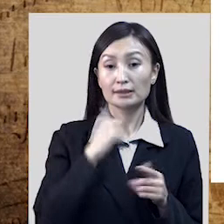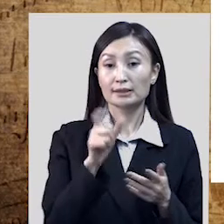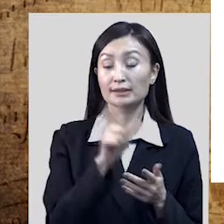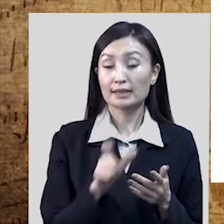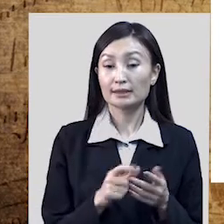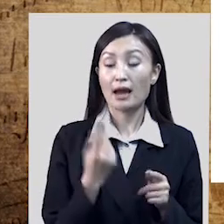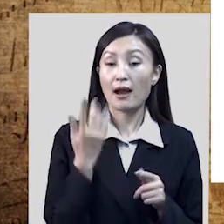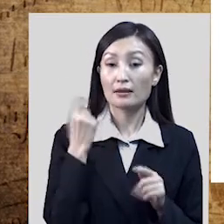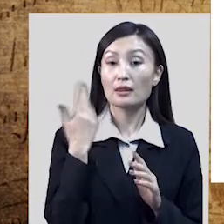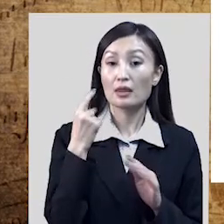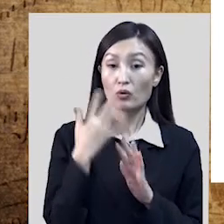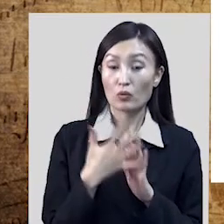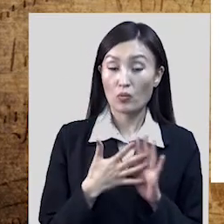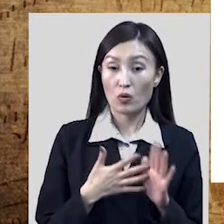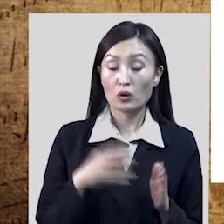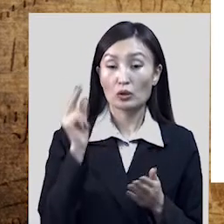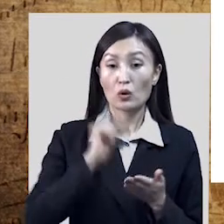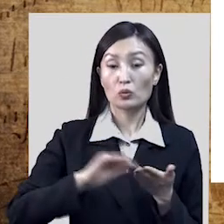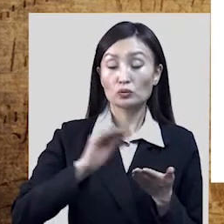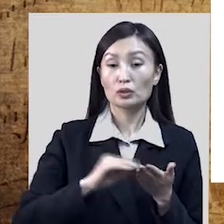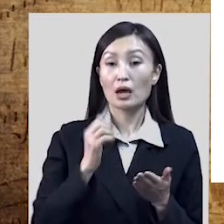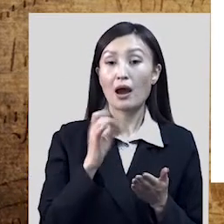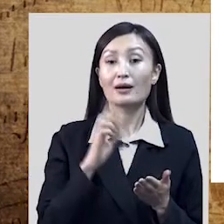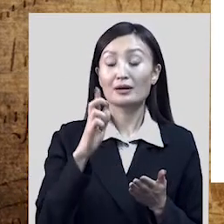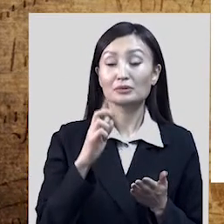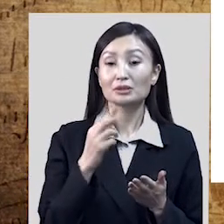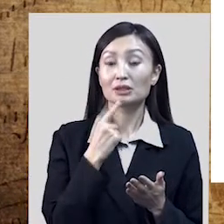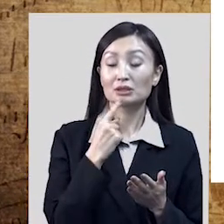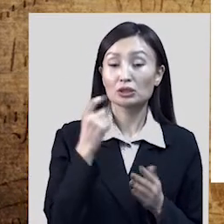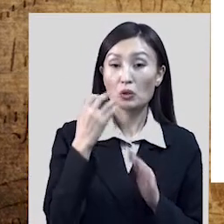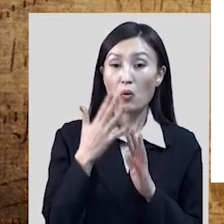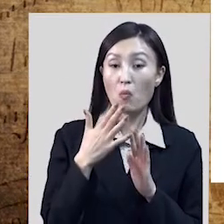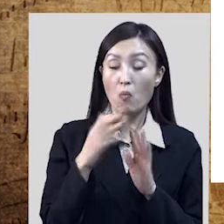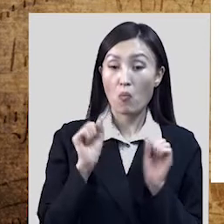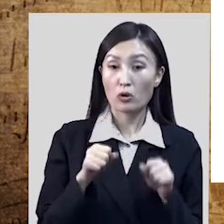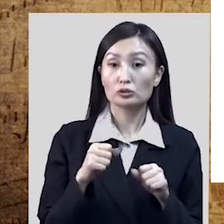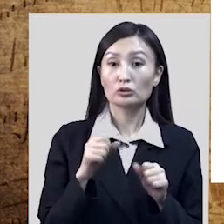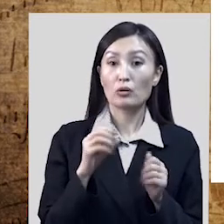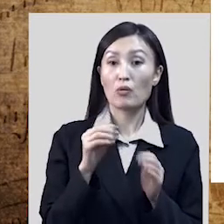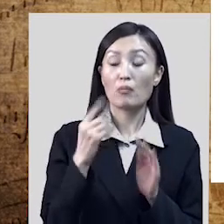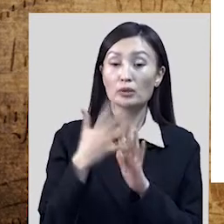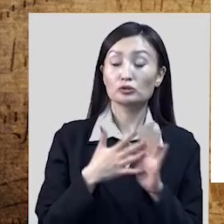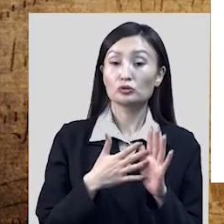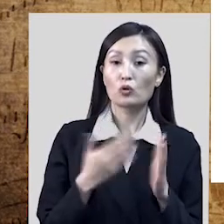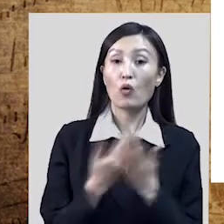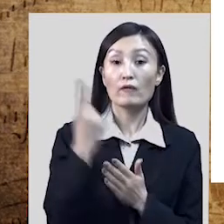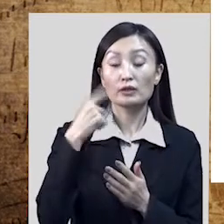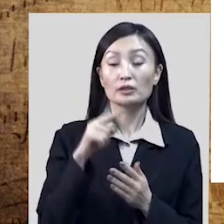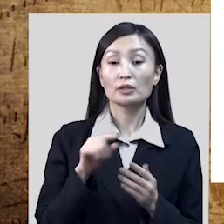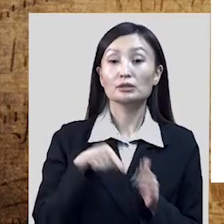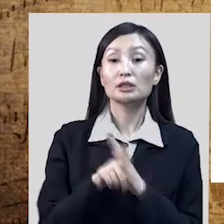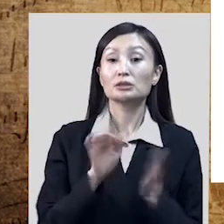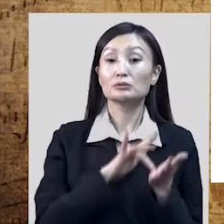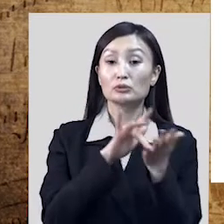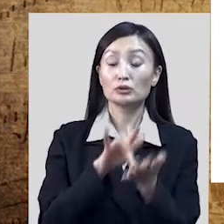но когда он понял что ученых пишущих на арабском языке можно почерпнуть новые идеи он стал путешествовать путь сначала